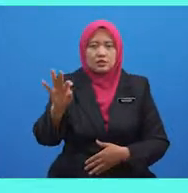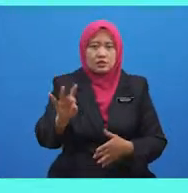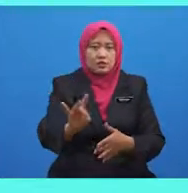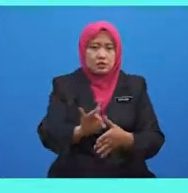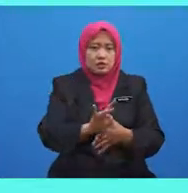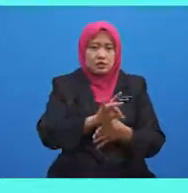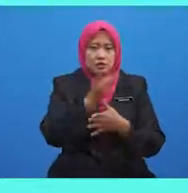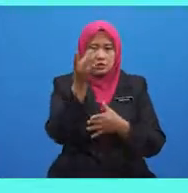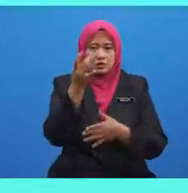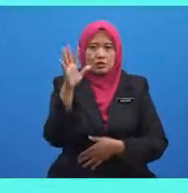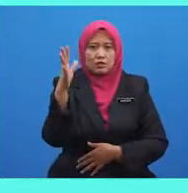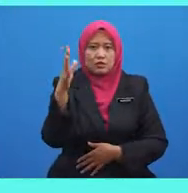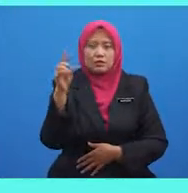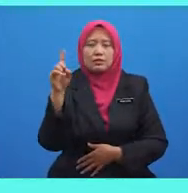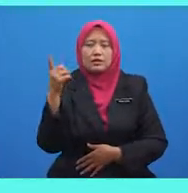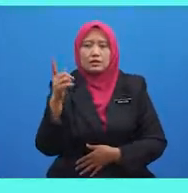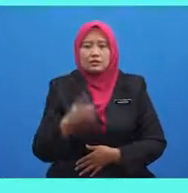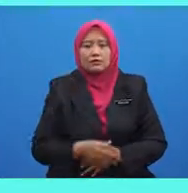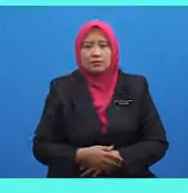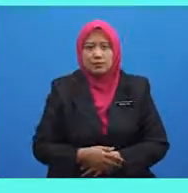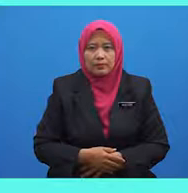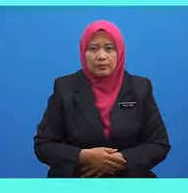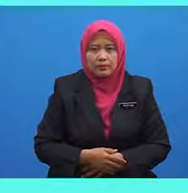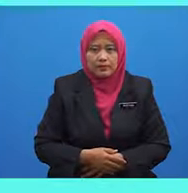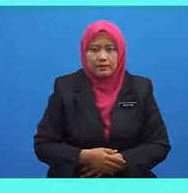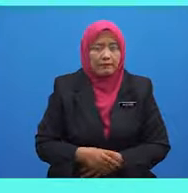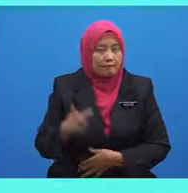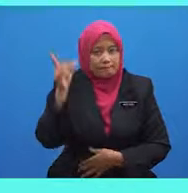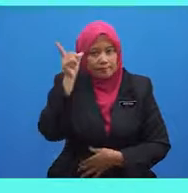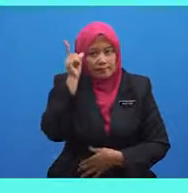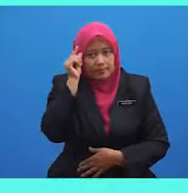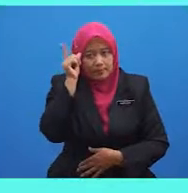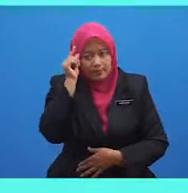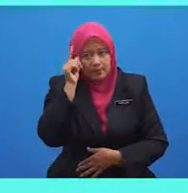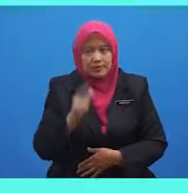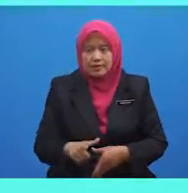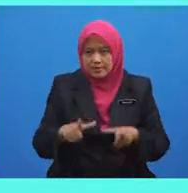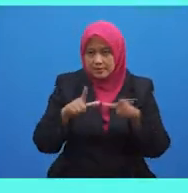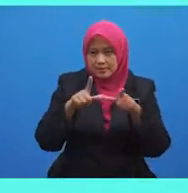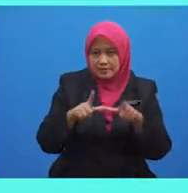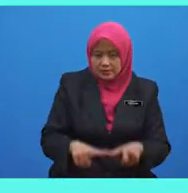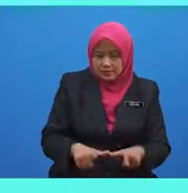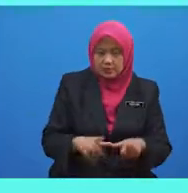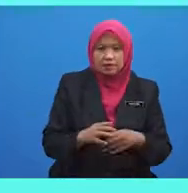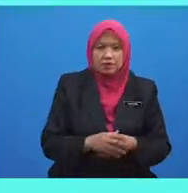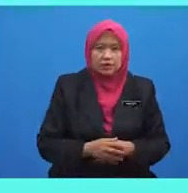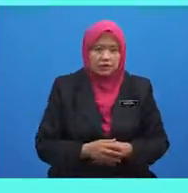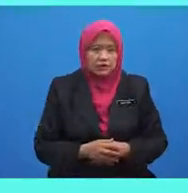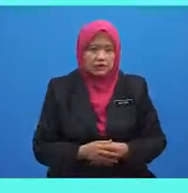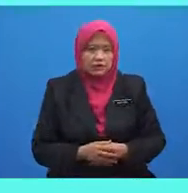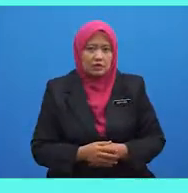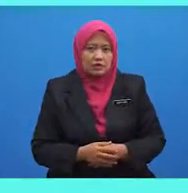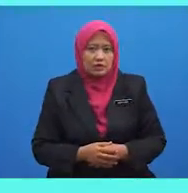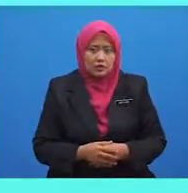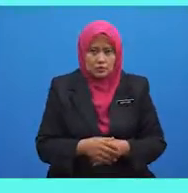Portugis bersama-sama kelengkapan perang seperti senjata api dan bot menuju ke arah bandar.